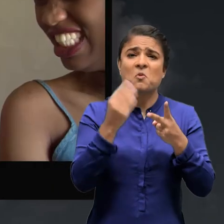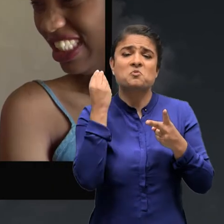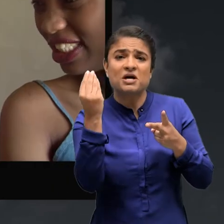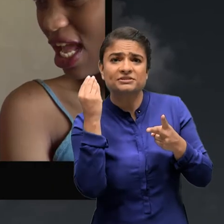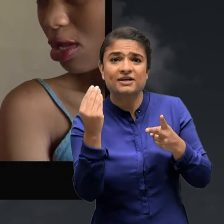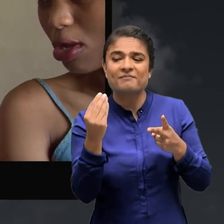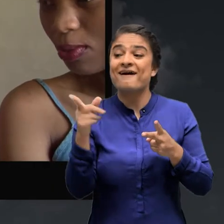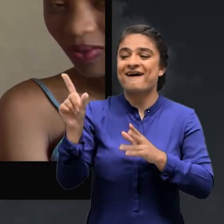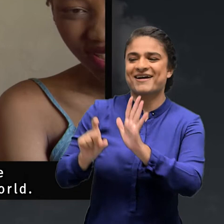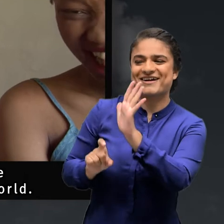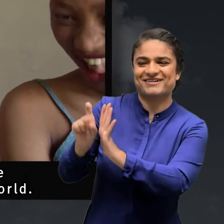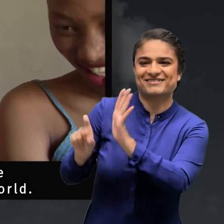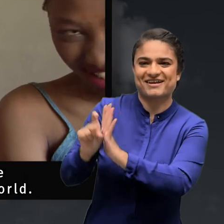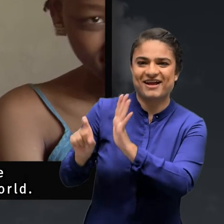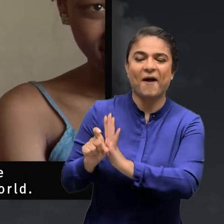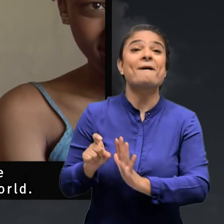and